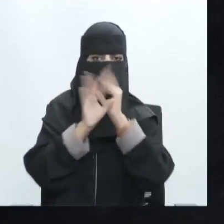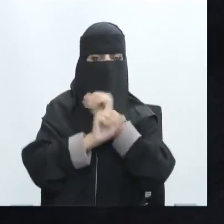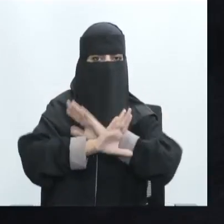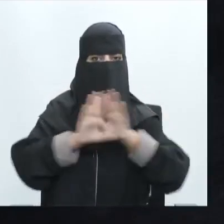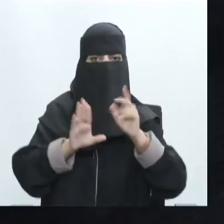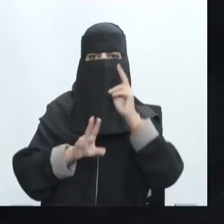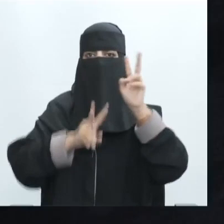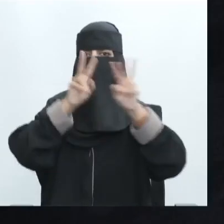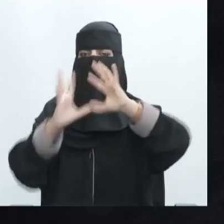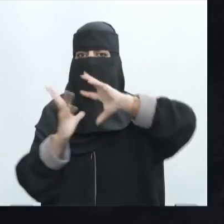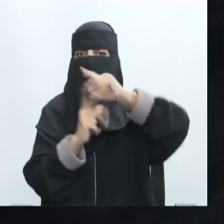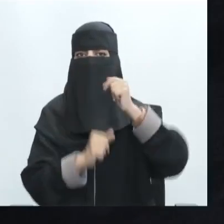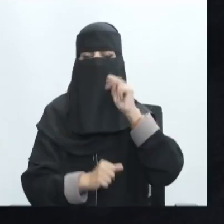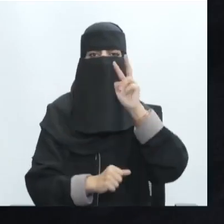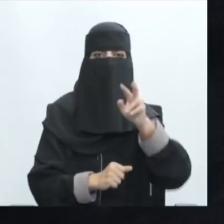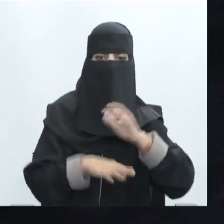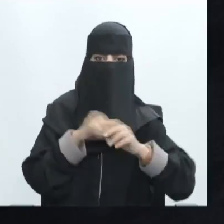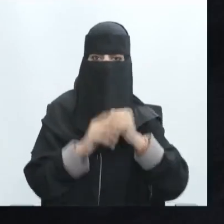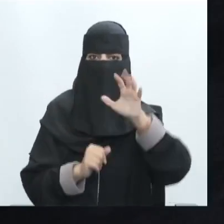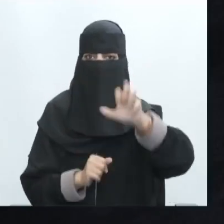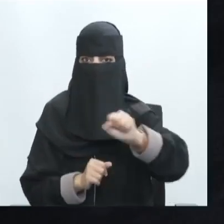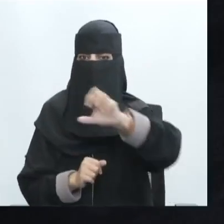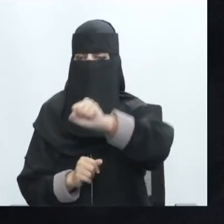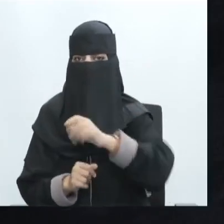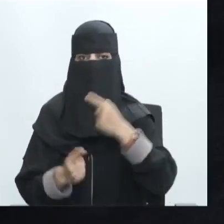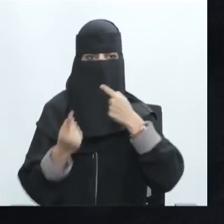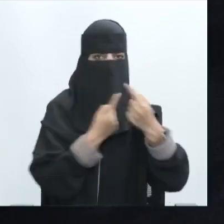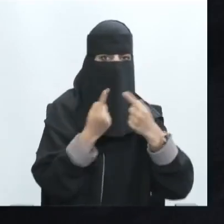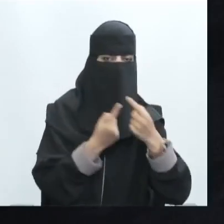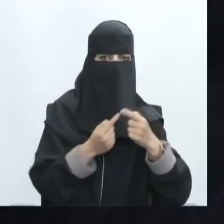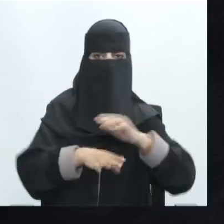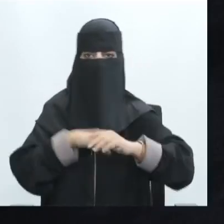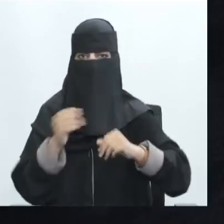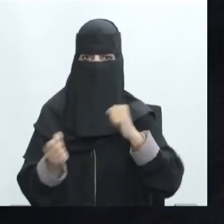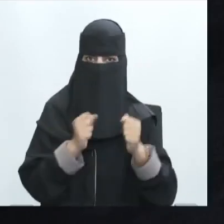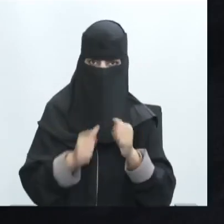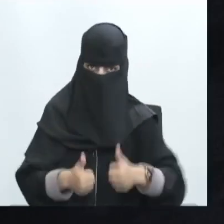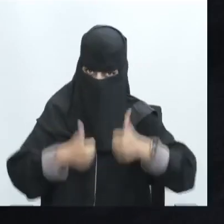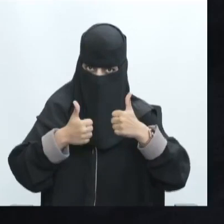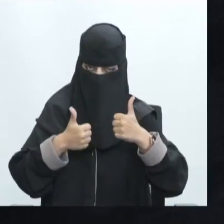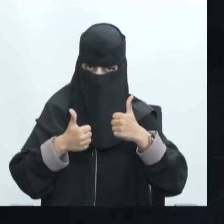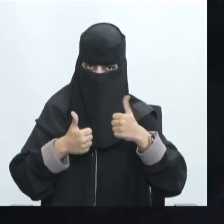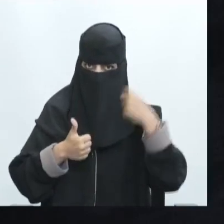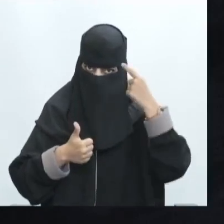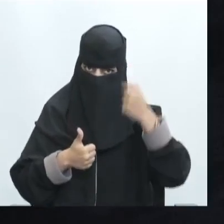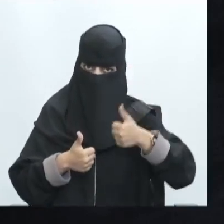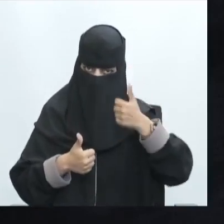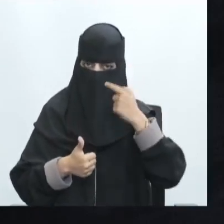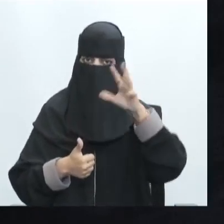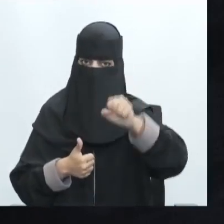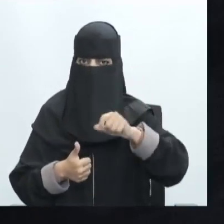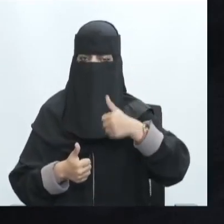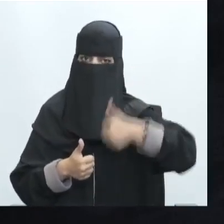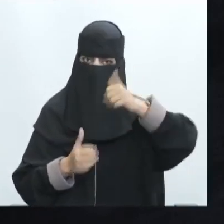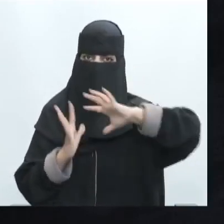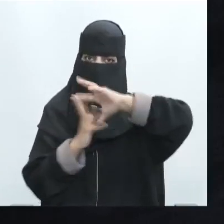ينظر بعينه ويلمس بيده ويخاطب بلسانه وحركاته هل يستطيع ان يكتشف العالم